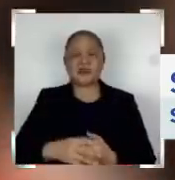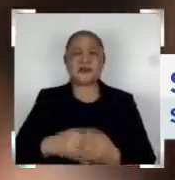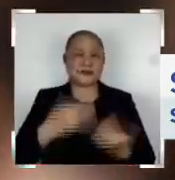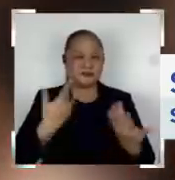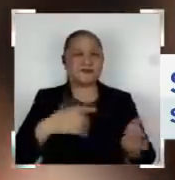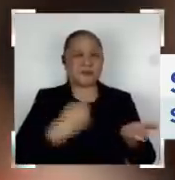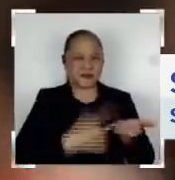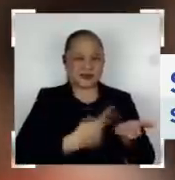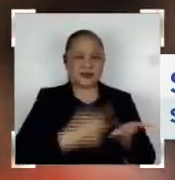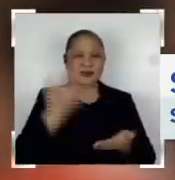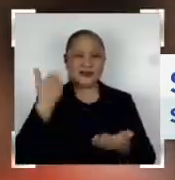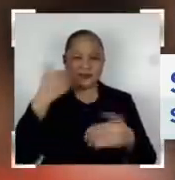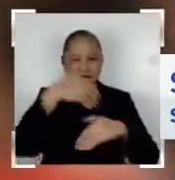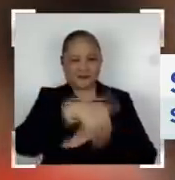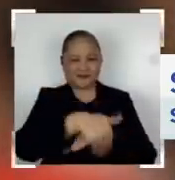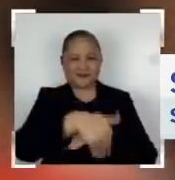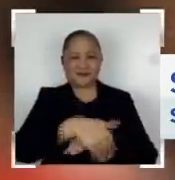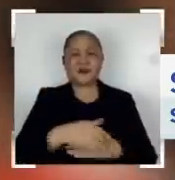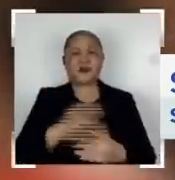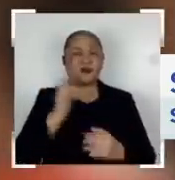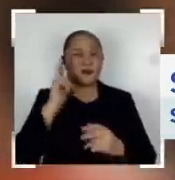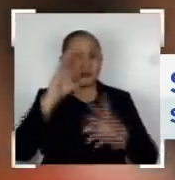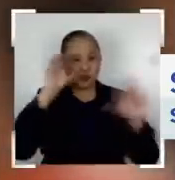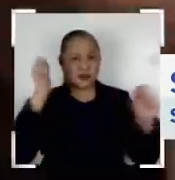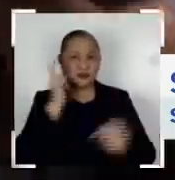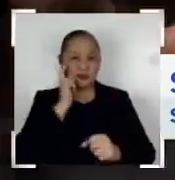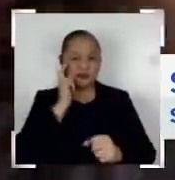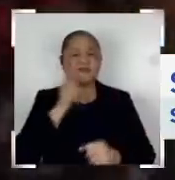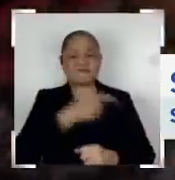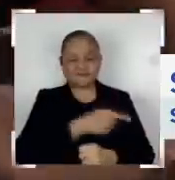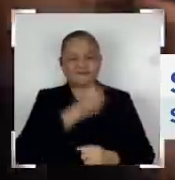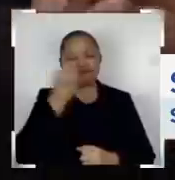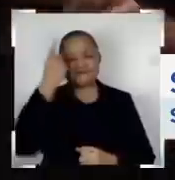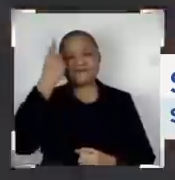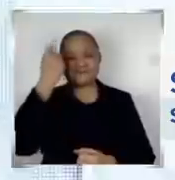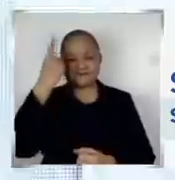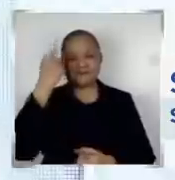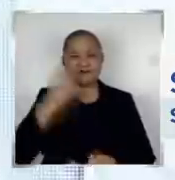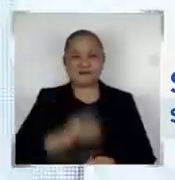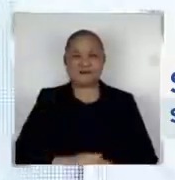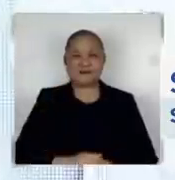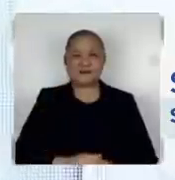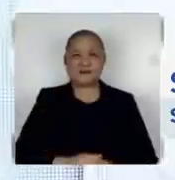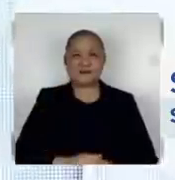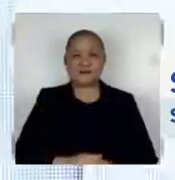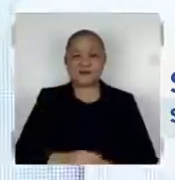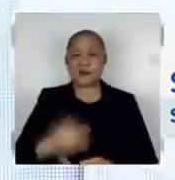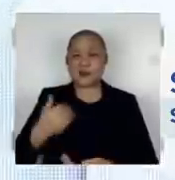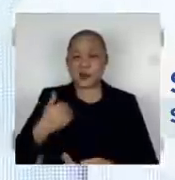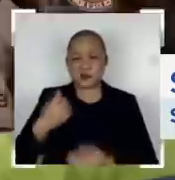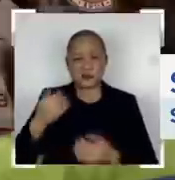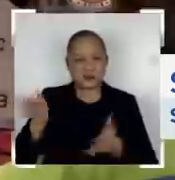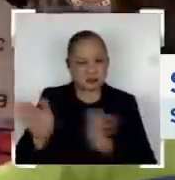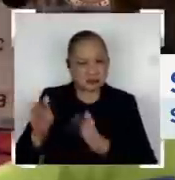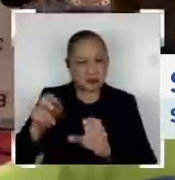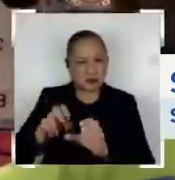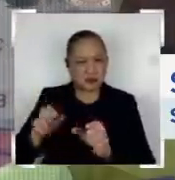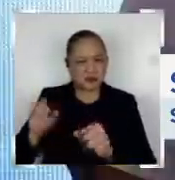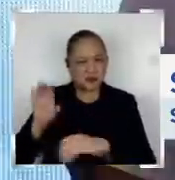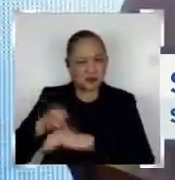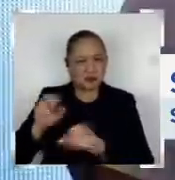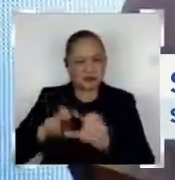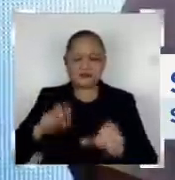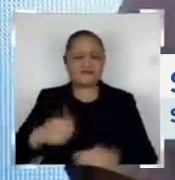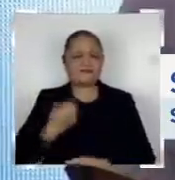Duterte. At naintindihan naman po ako ni Pangulong Duterte. May pumingit ba sa kanyang umatras? Desisyon ko po ito, napakabigat